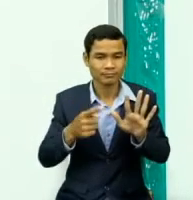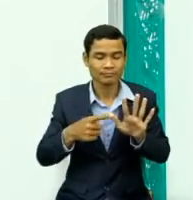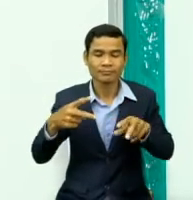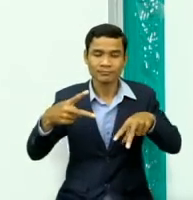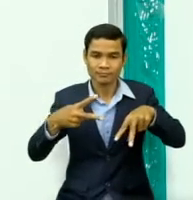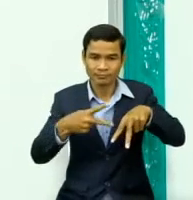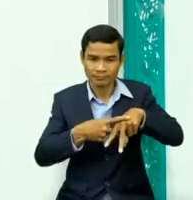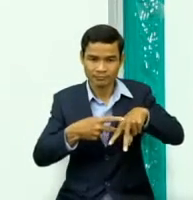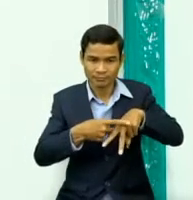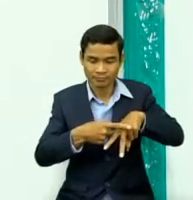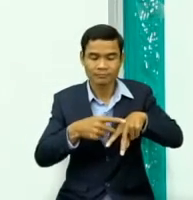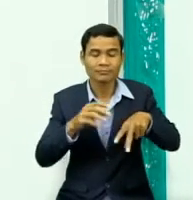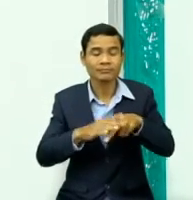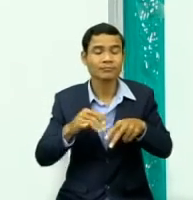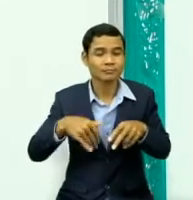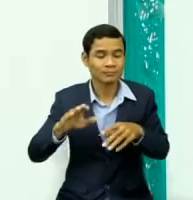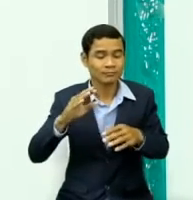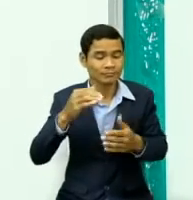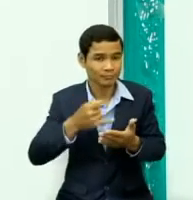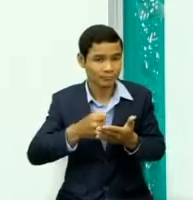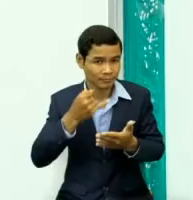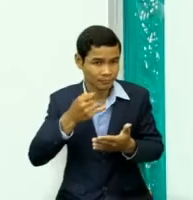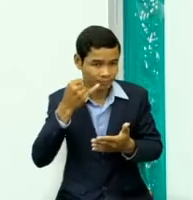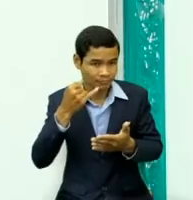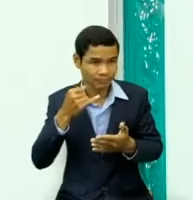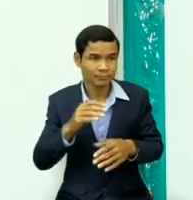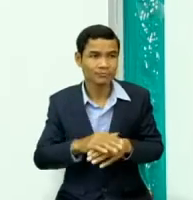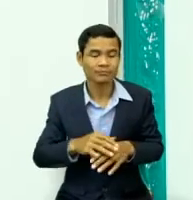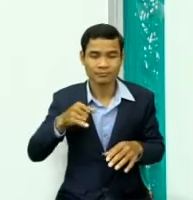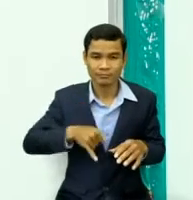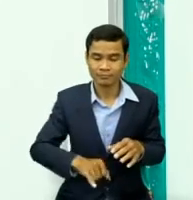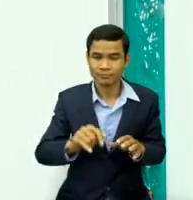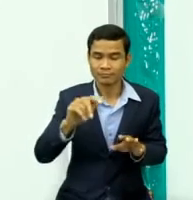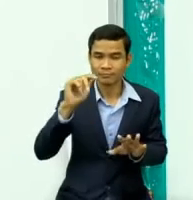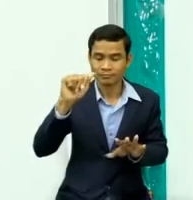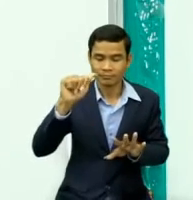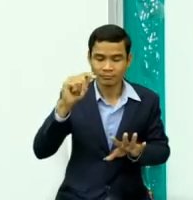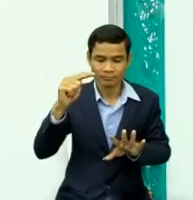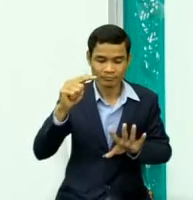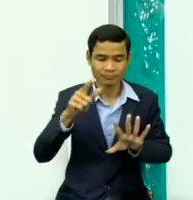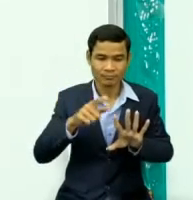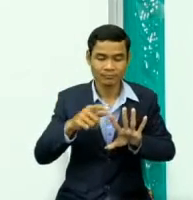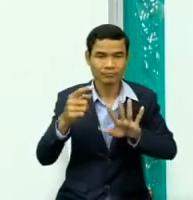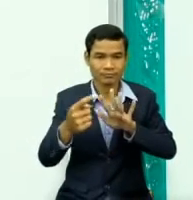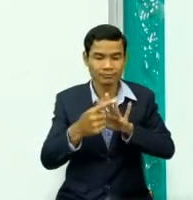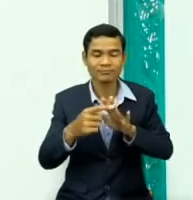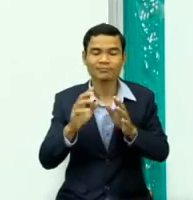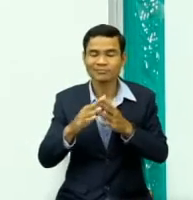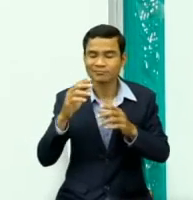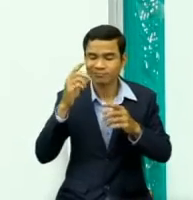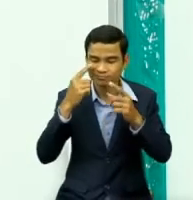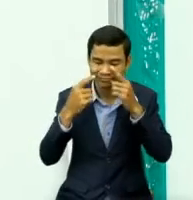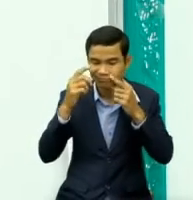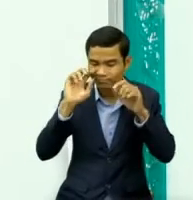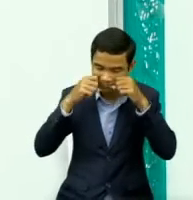ngô tư nhằm mỹ chào ngô nơi tại dung ngài